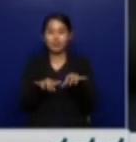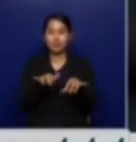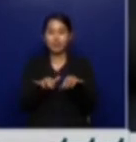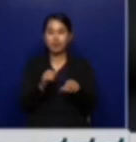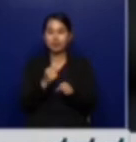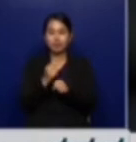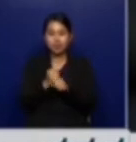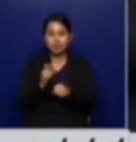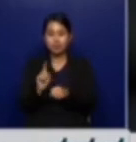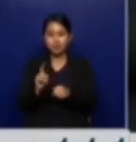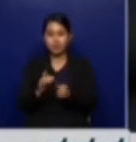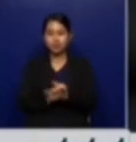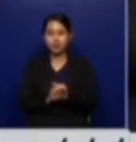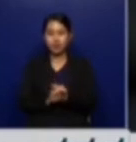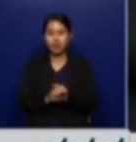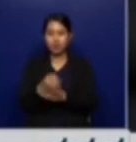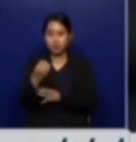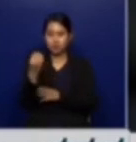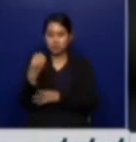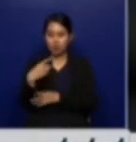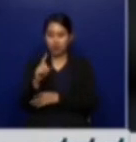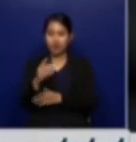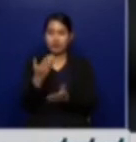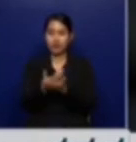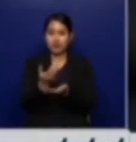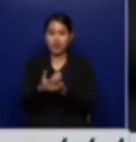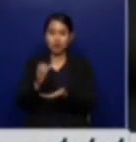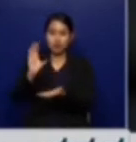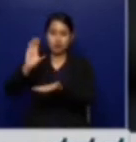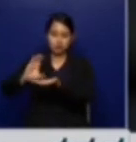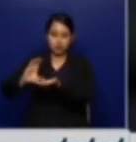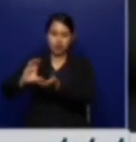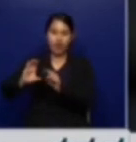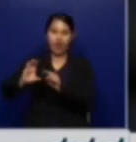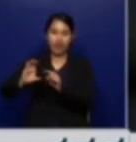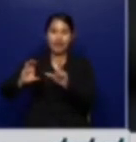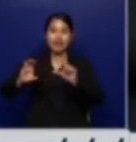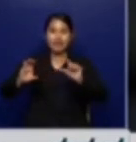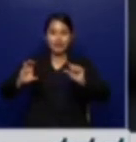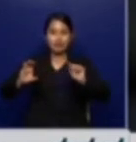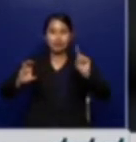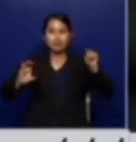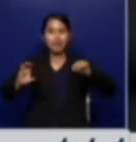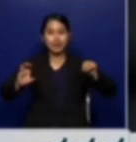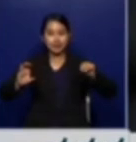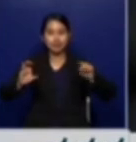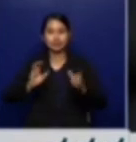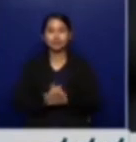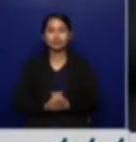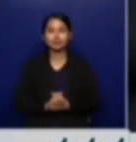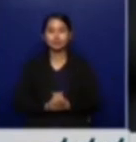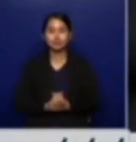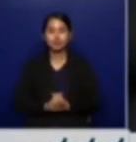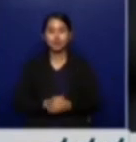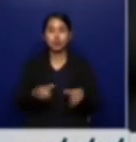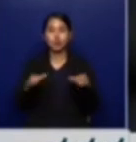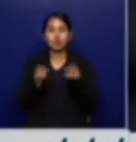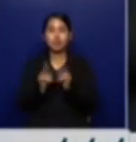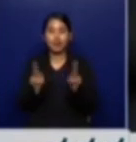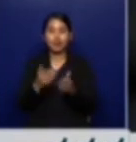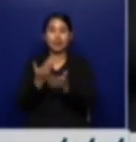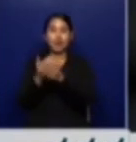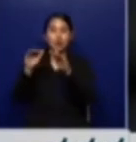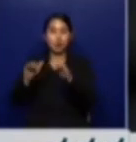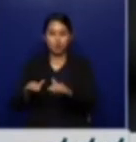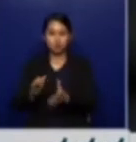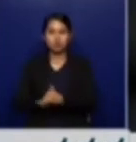เขาบอกว่าอย่างน้อยต้องคงเม็ดเงินลงทุนไว้20ร้อยละ20กรรมธิการไปปรับลดขณะนี้เม็ดเงินล